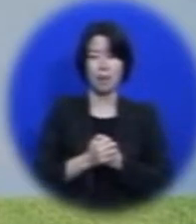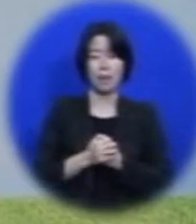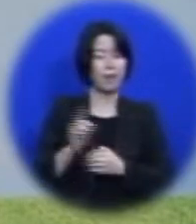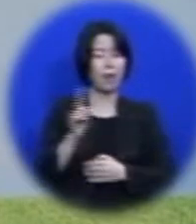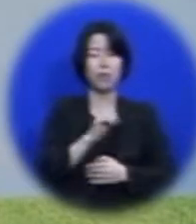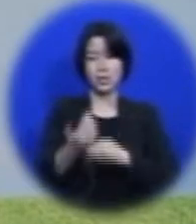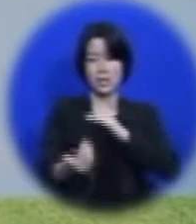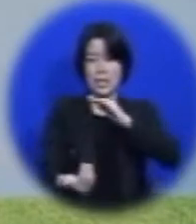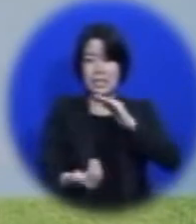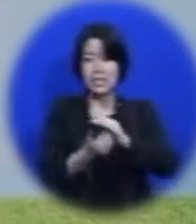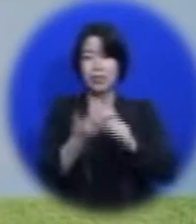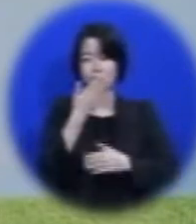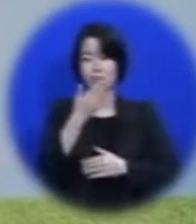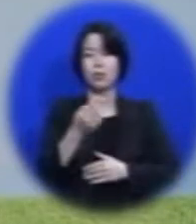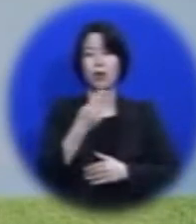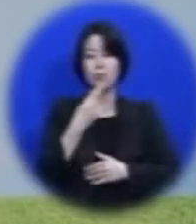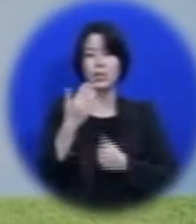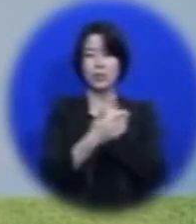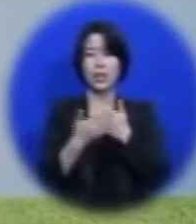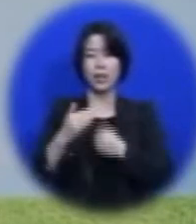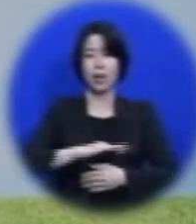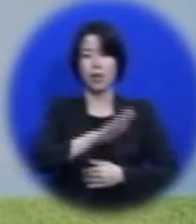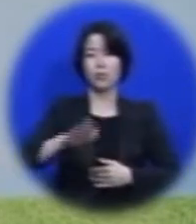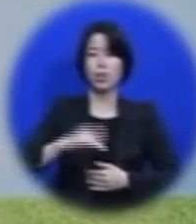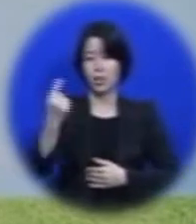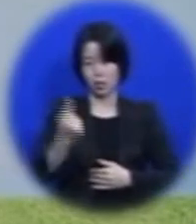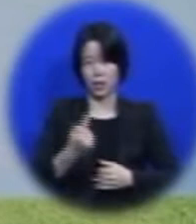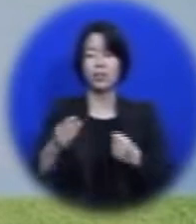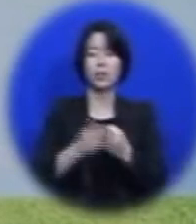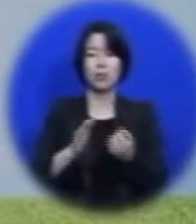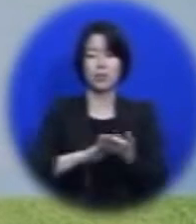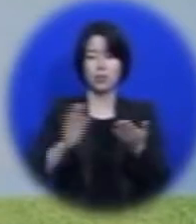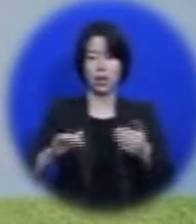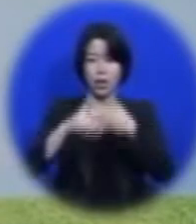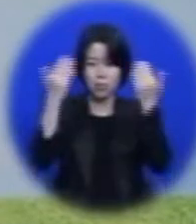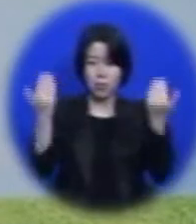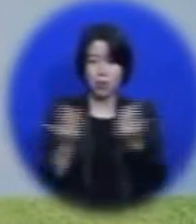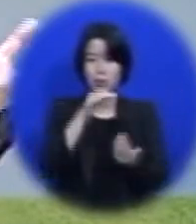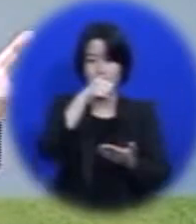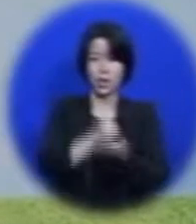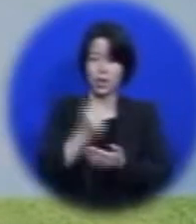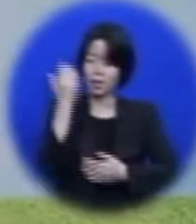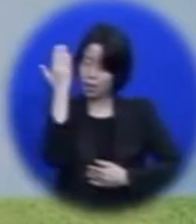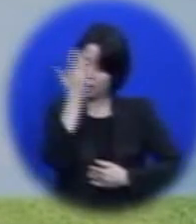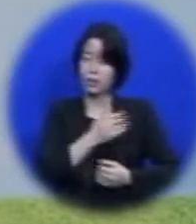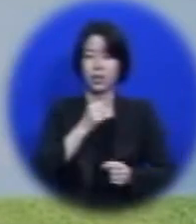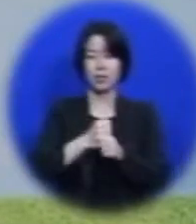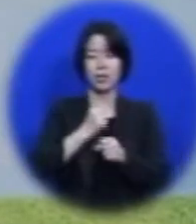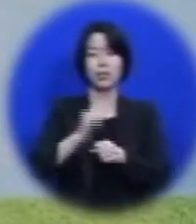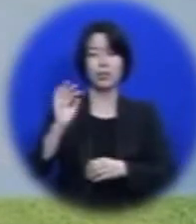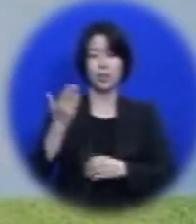도무지 이루어질 수 없는 은혜가 우리에게 임한 거예요. 우리의 모든 죄가 다 깨끗이 된